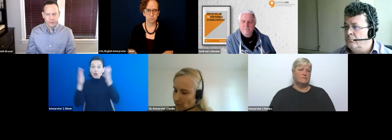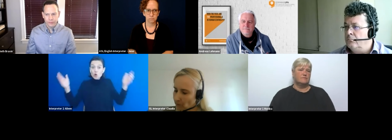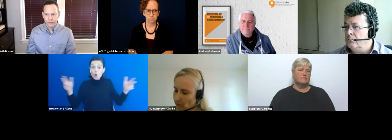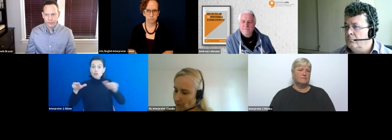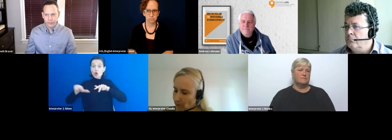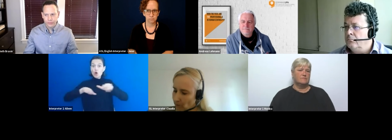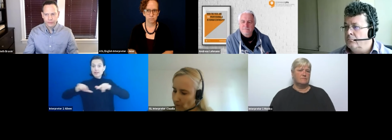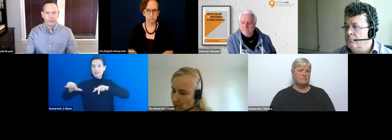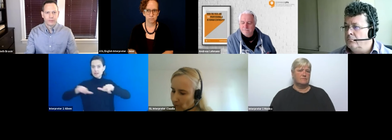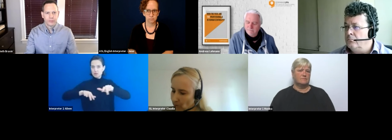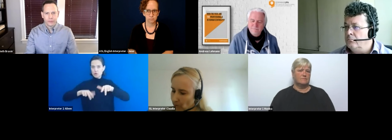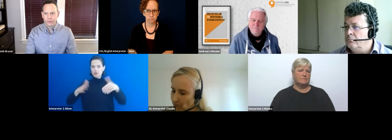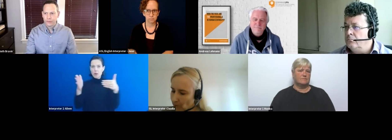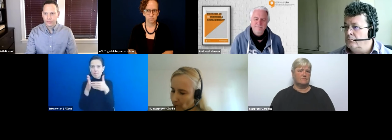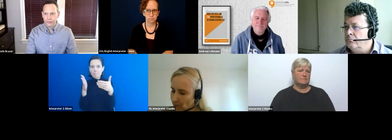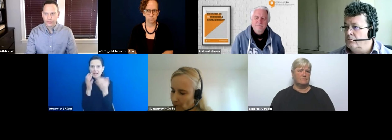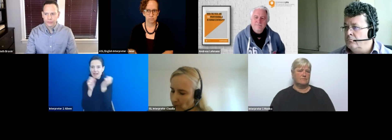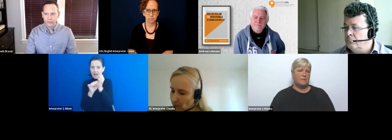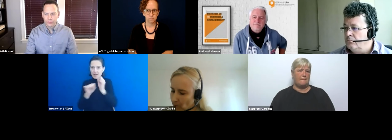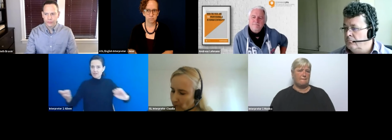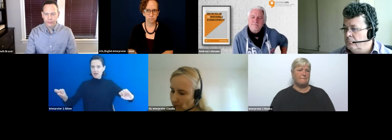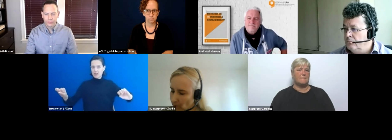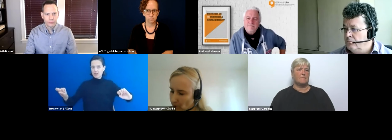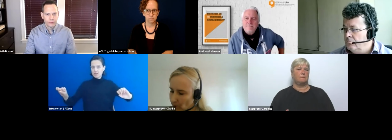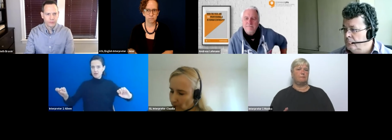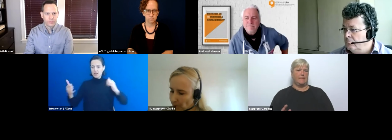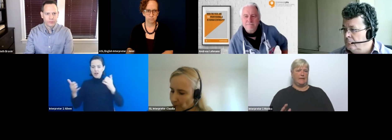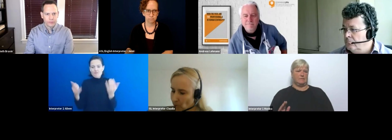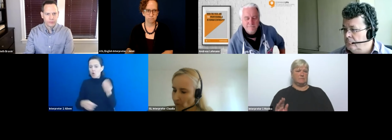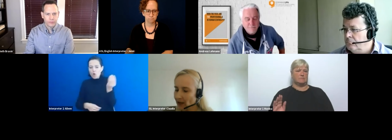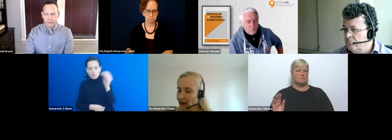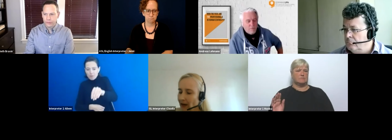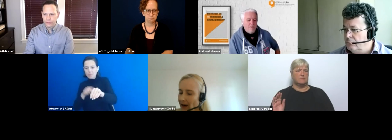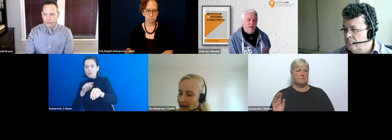um wirklich die Power auf die Piste zu bringen?